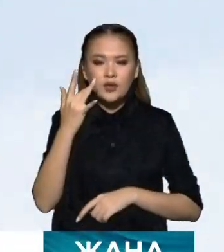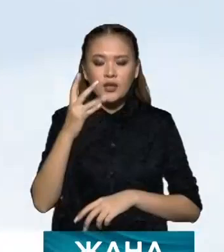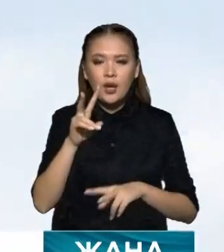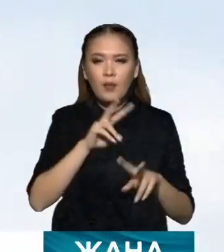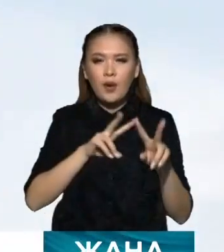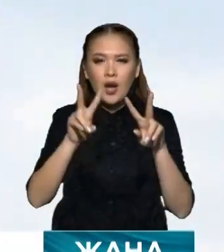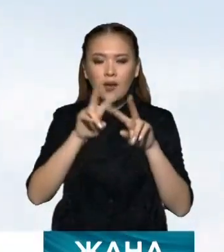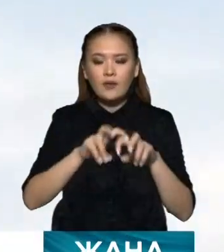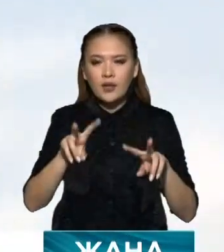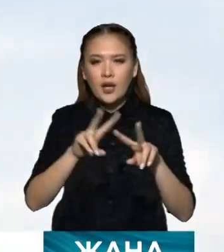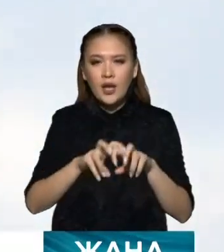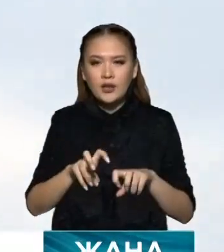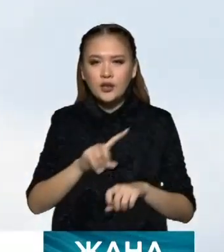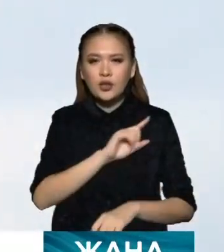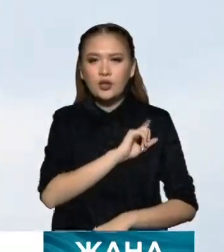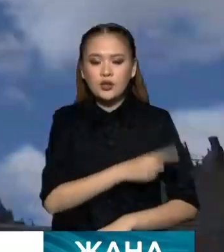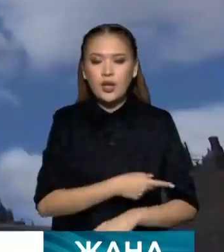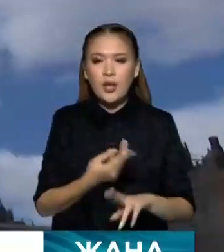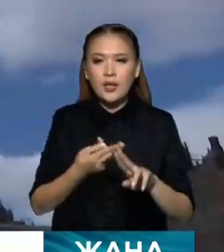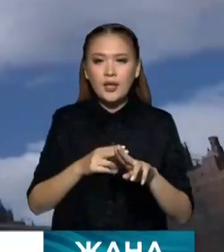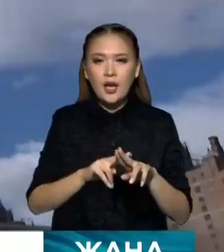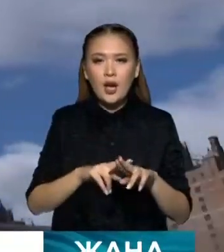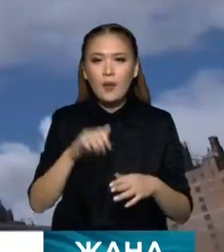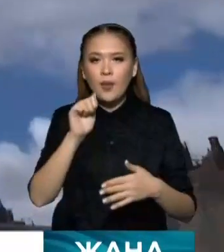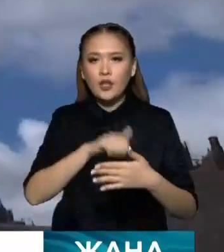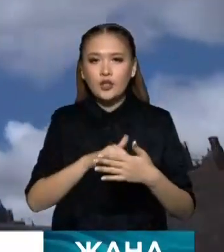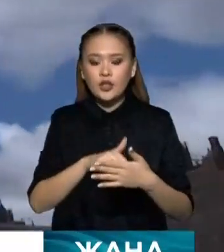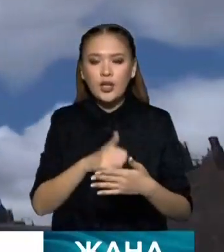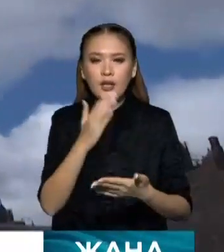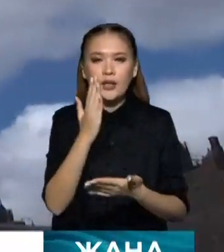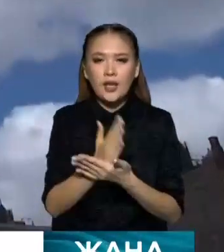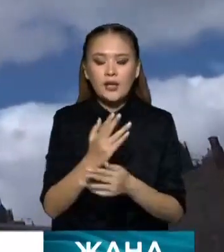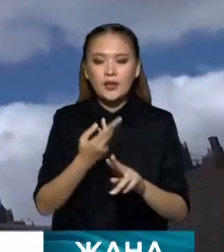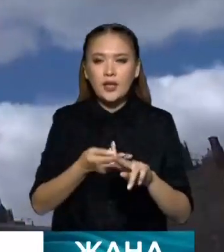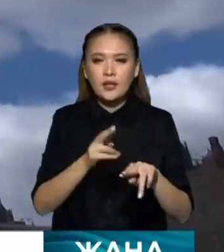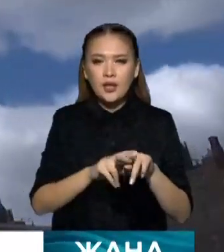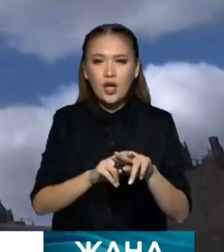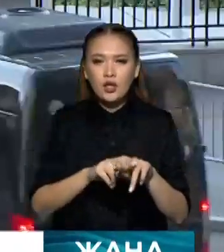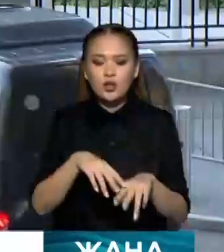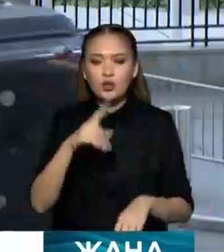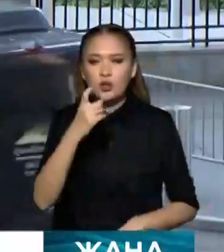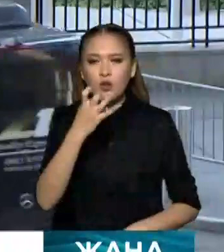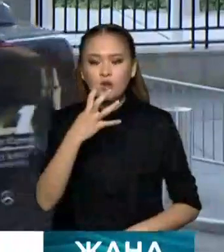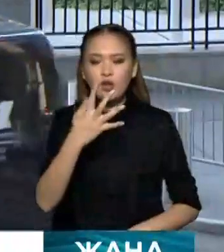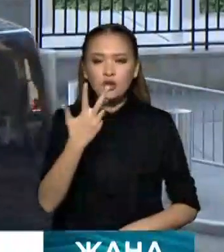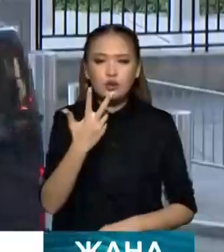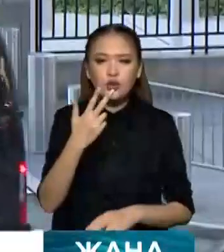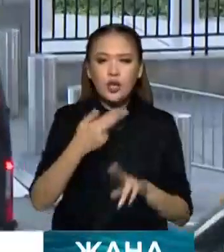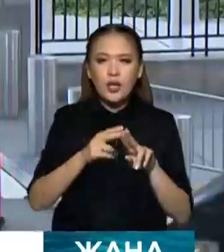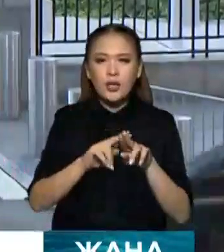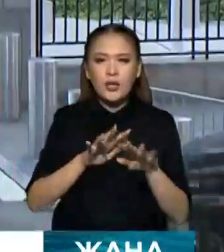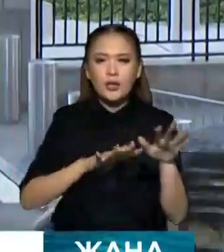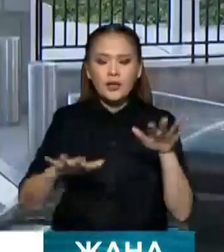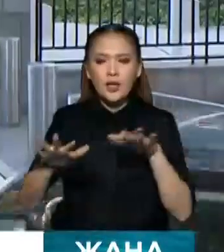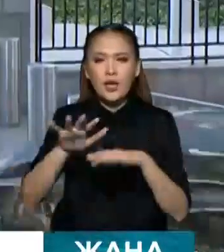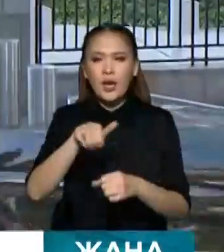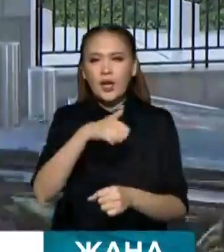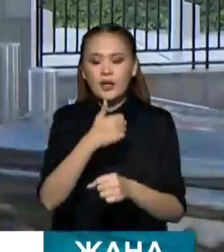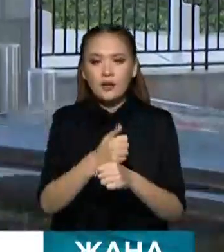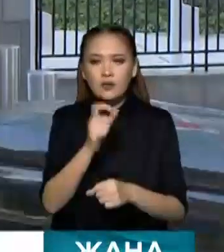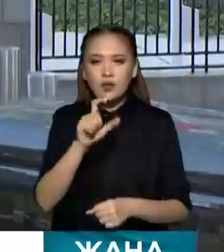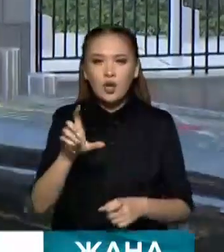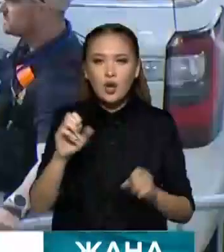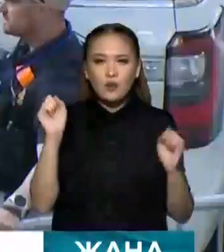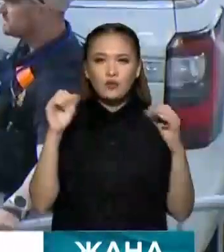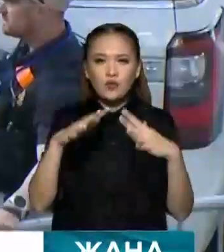әуеден бақылауды күшейткен. Оған себеп те жоқ емес, ұйымға мүше 193 елдің көбінің басшылары бас ассамблеяның осы жолғы сессиясына